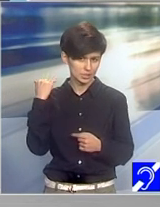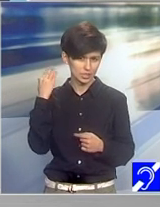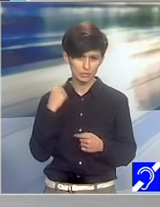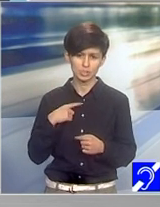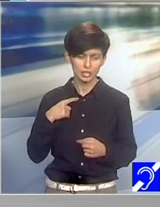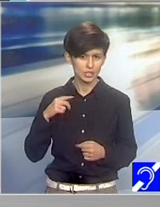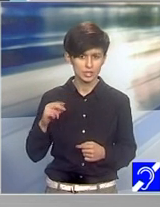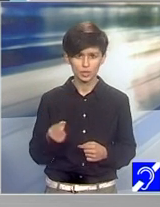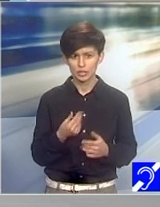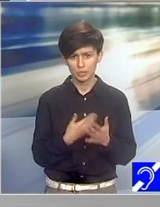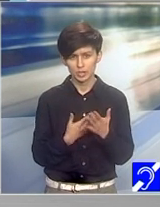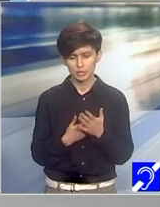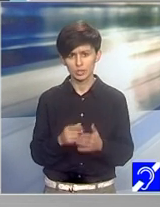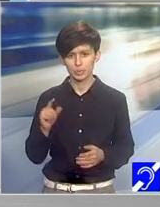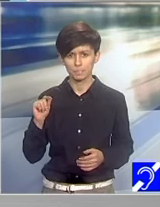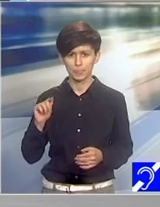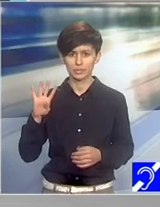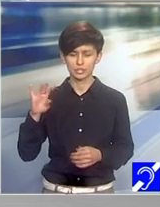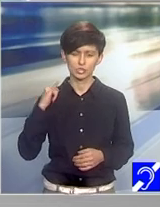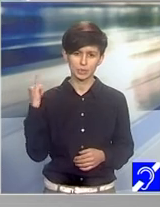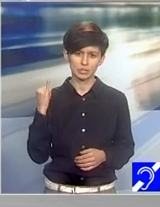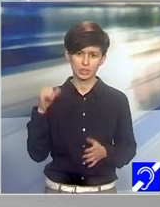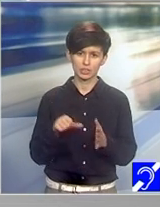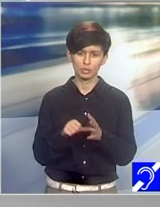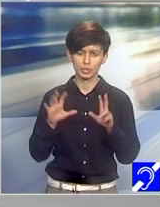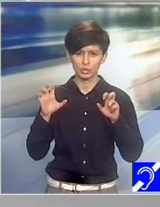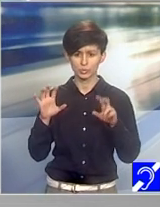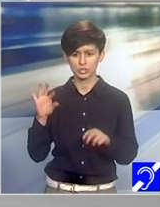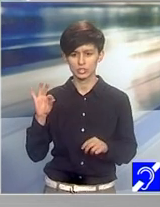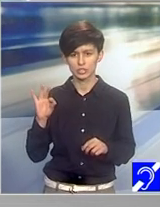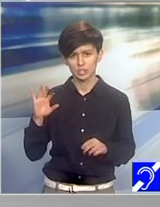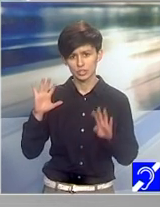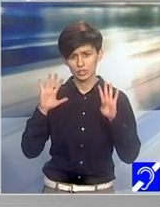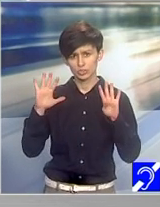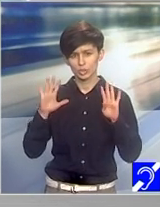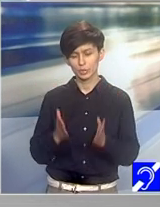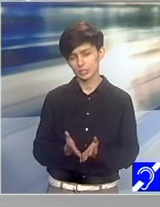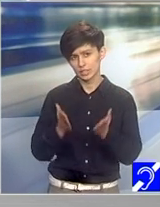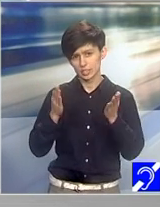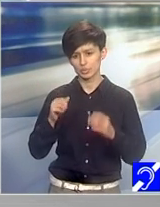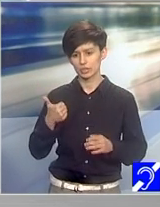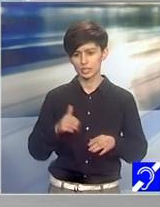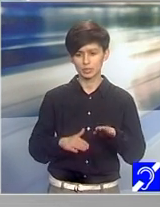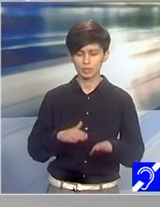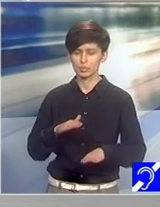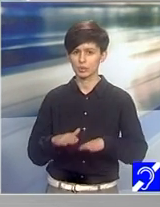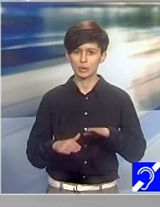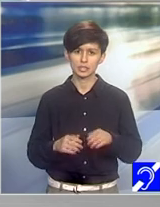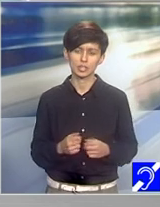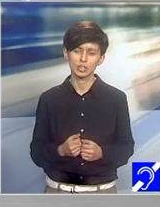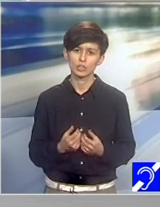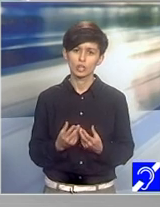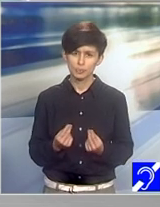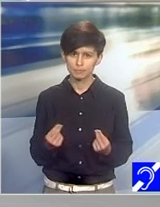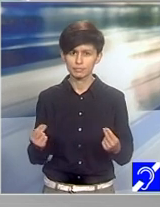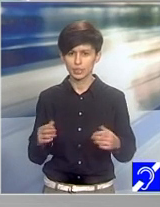extraordinar, pentru că prin 24 ianuarie 1859 s-a inaugurat primul pas al unui lung șir de